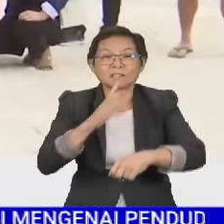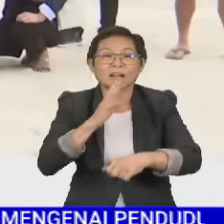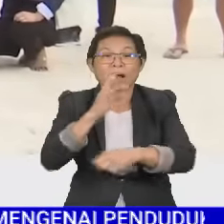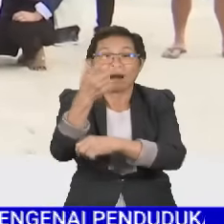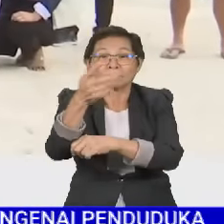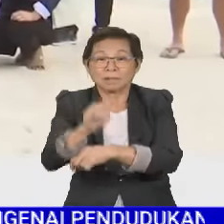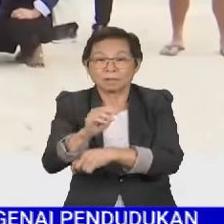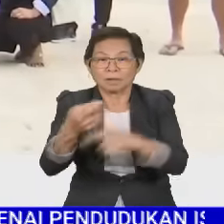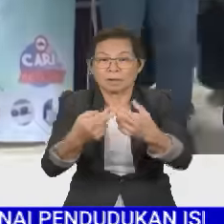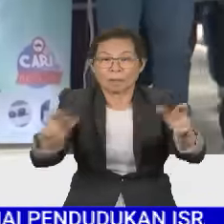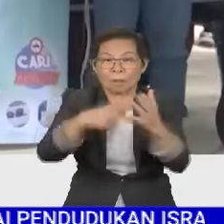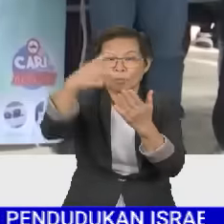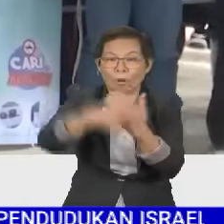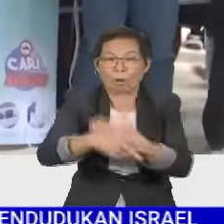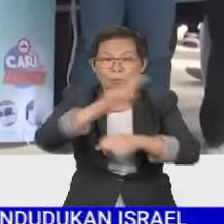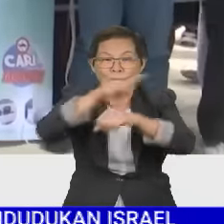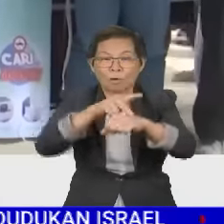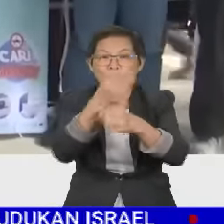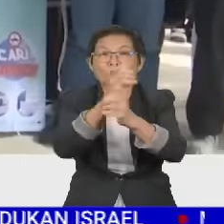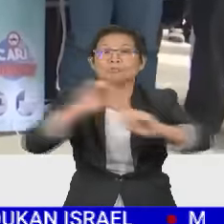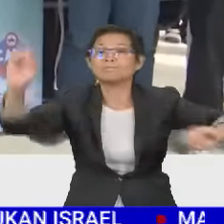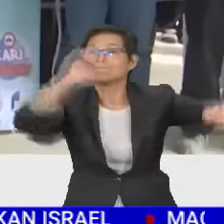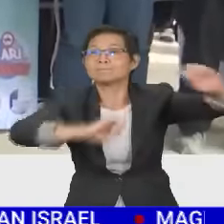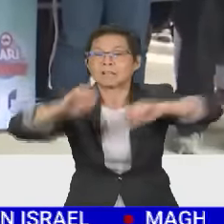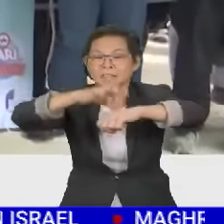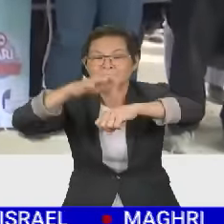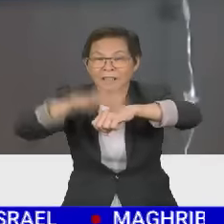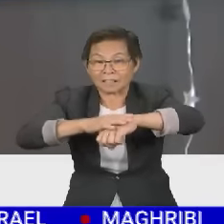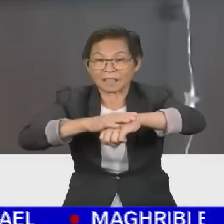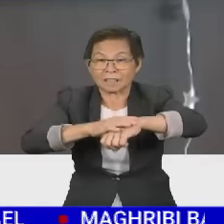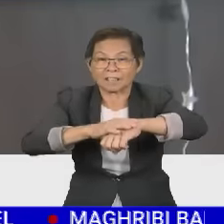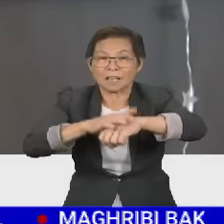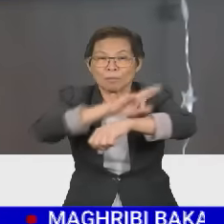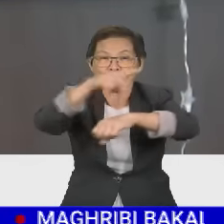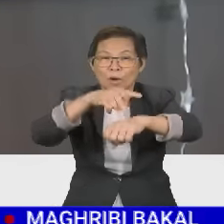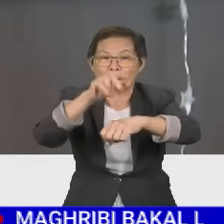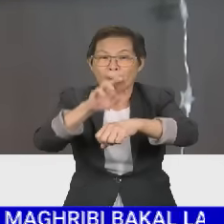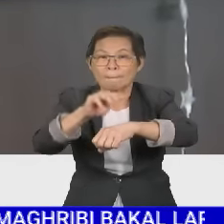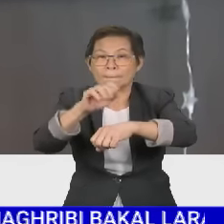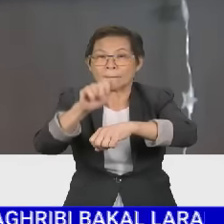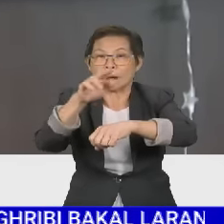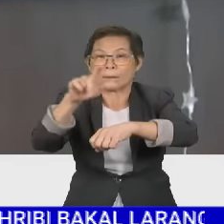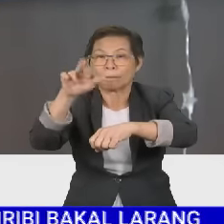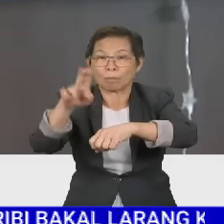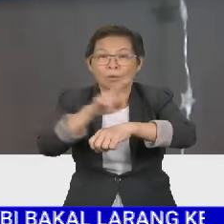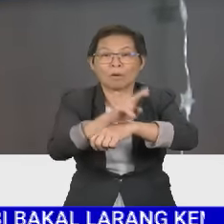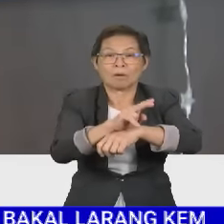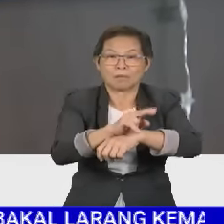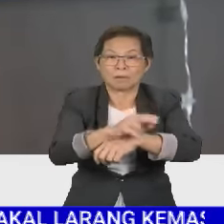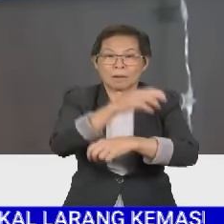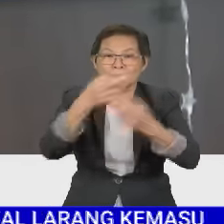artian selepas pelancaran program Pulau bebas dengki di Pulau mabul sempurna yang disempurnakan pegawai daerah sempurna